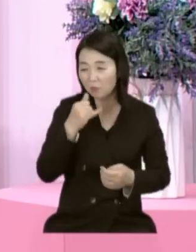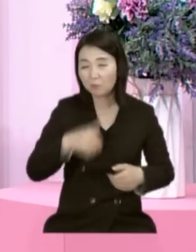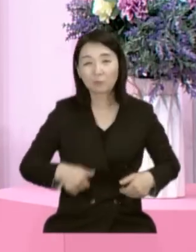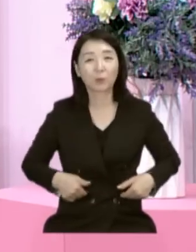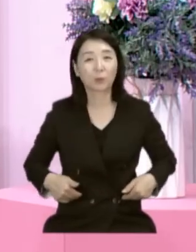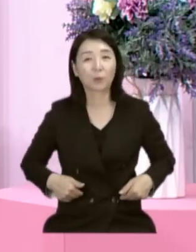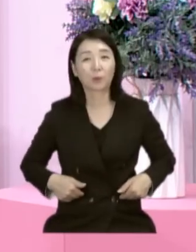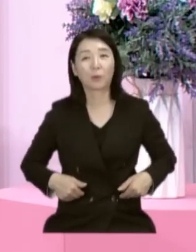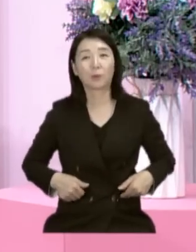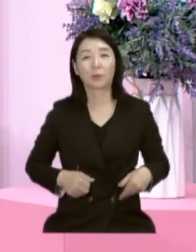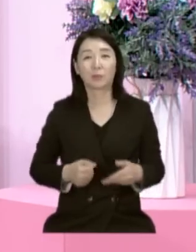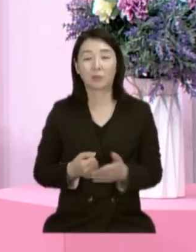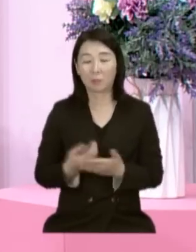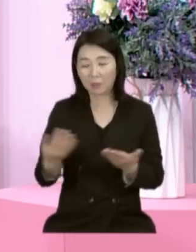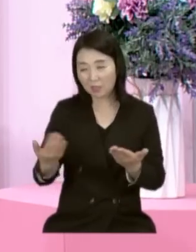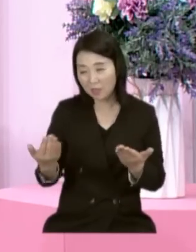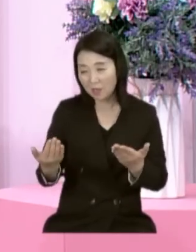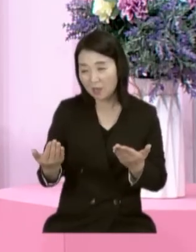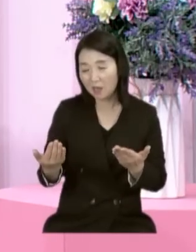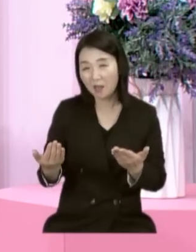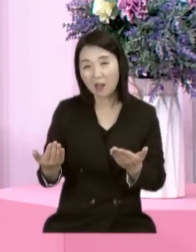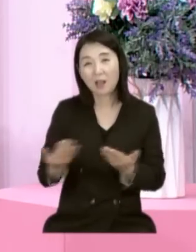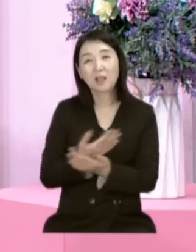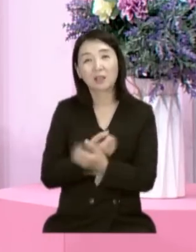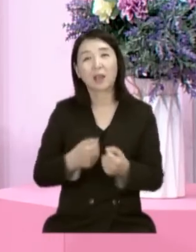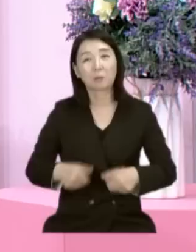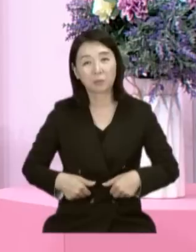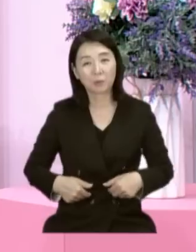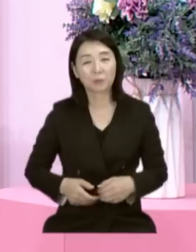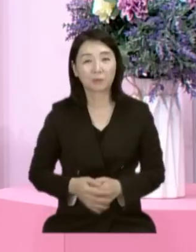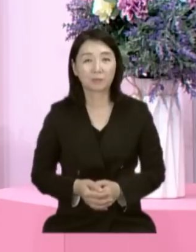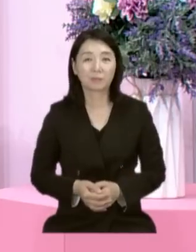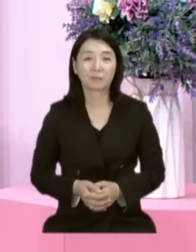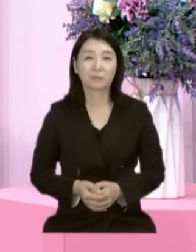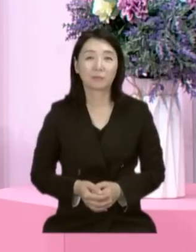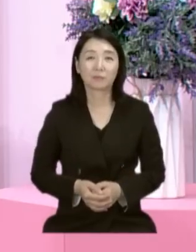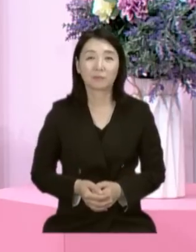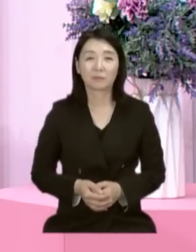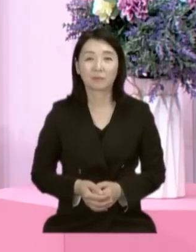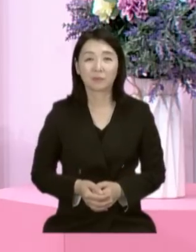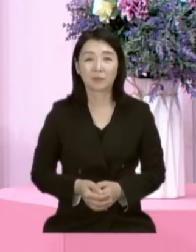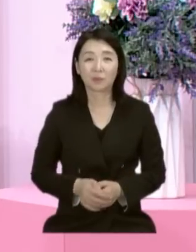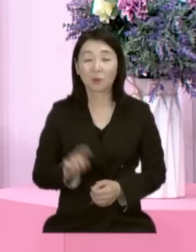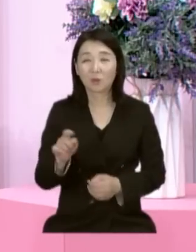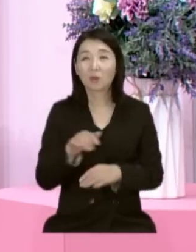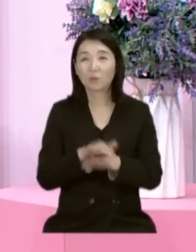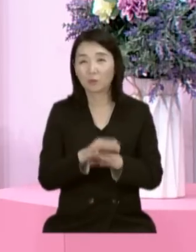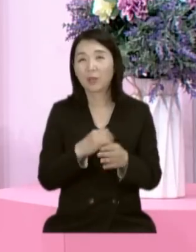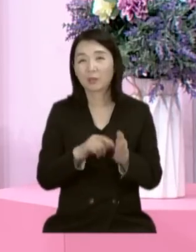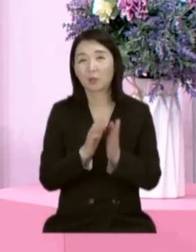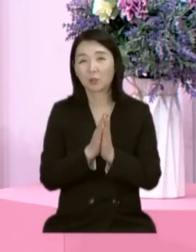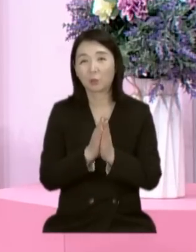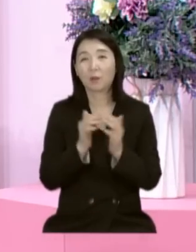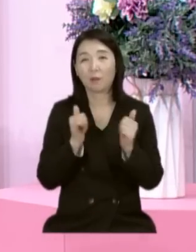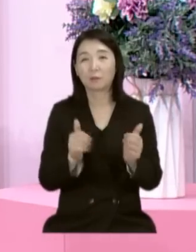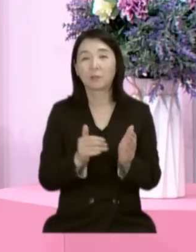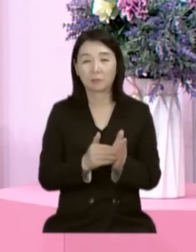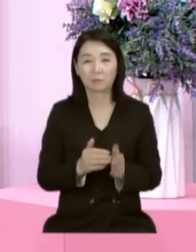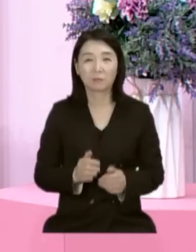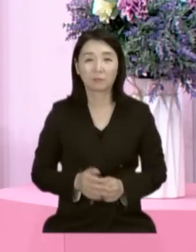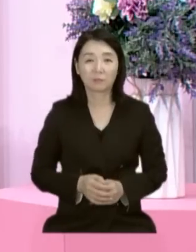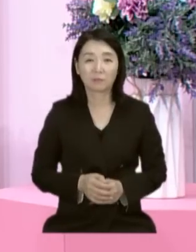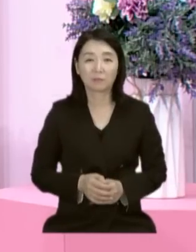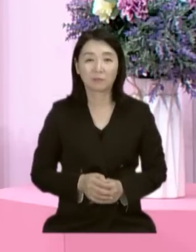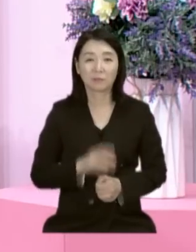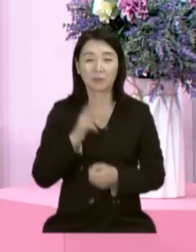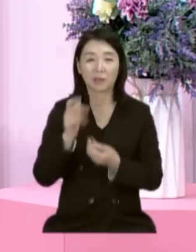그렇죠. 거니까 일거리가 가장 이제 고민이 많았죠. 그래서 이제 그걸 놓고 기도할 수밖에 없었고